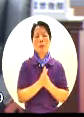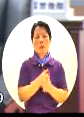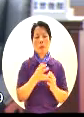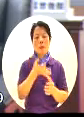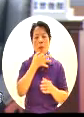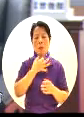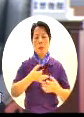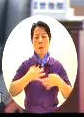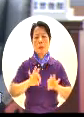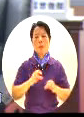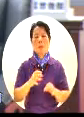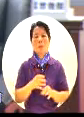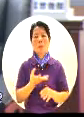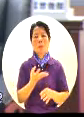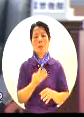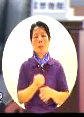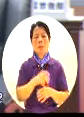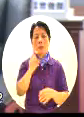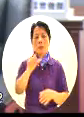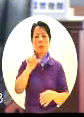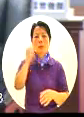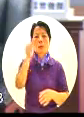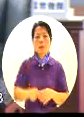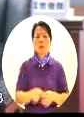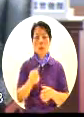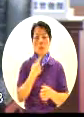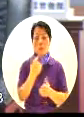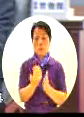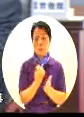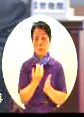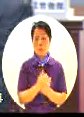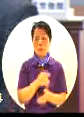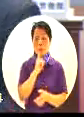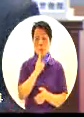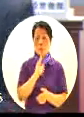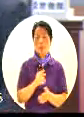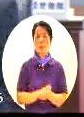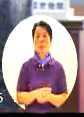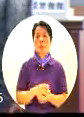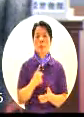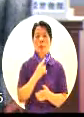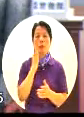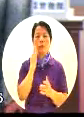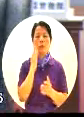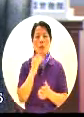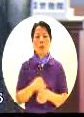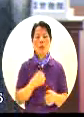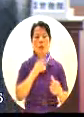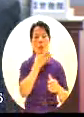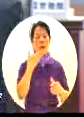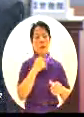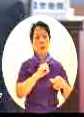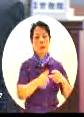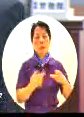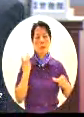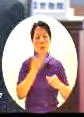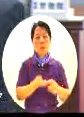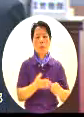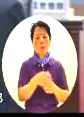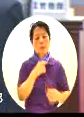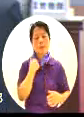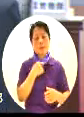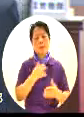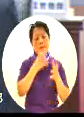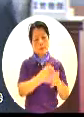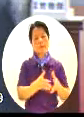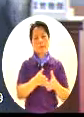是多少？15亿。我头好强调一句话：我们民营化乐观其成，但民营化，